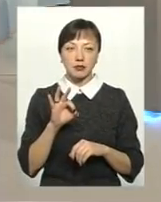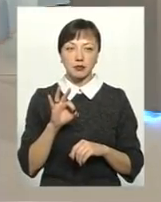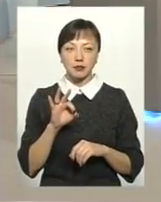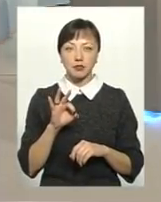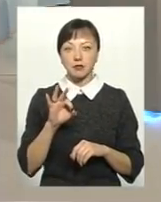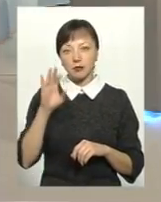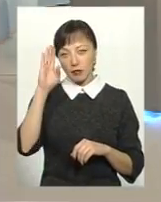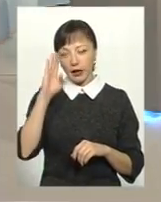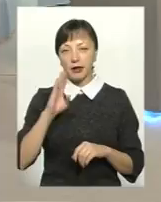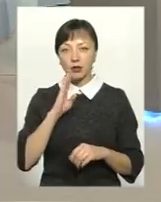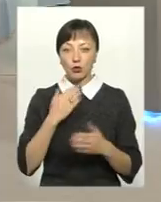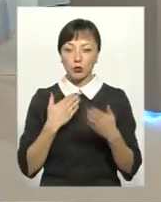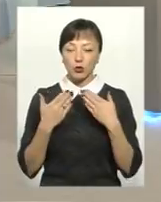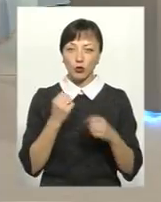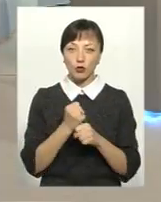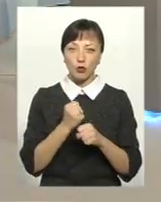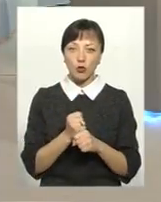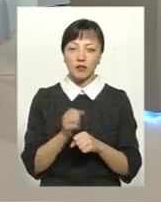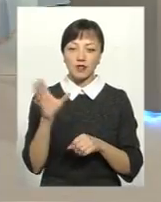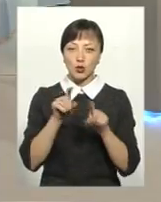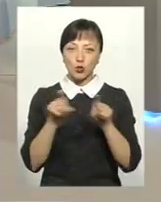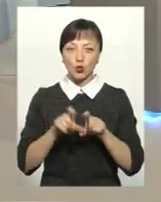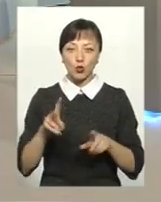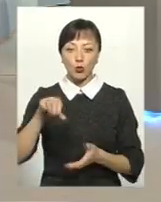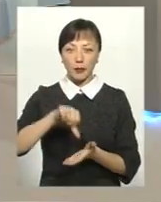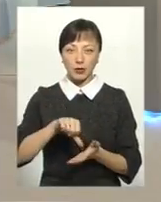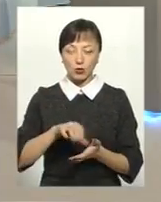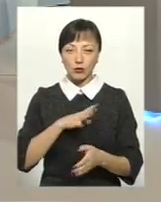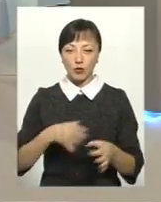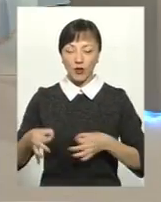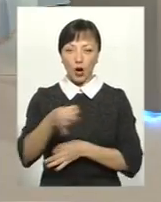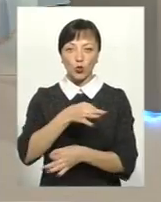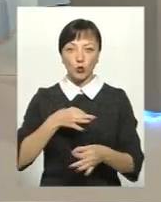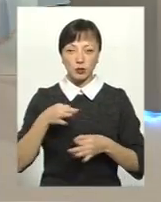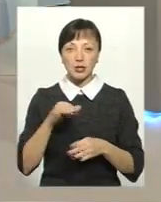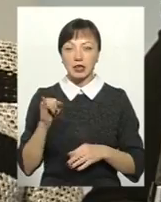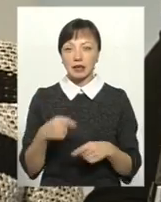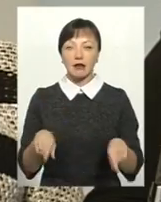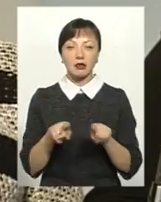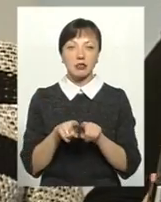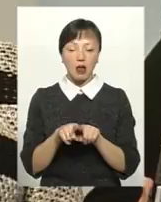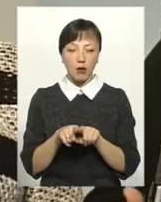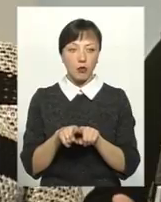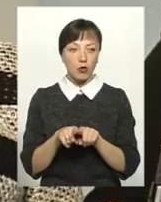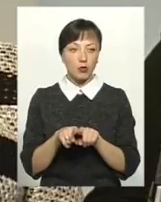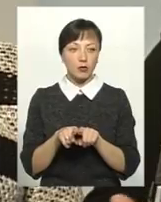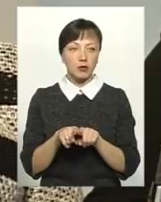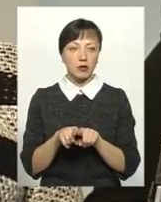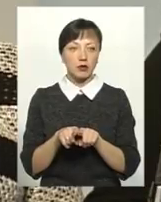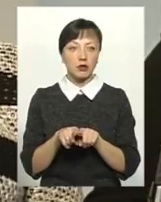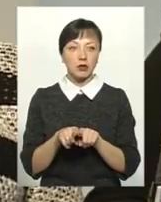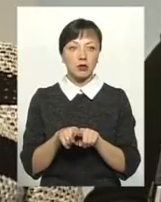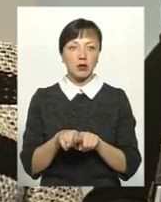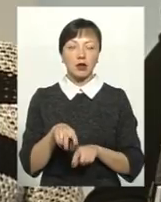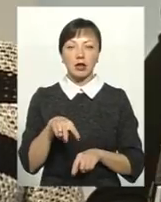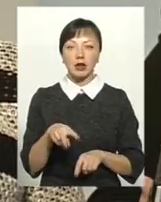гендерного підходу у роботі усіх структур, тих, хто був присутній на круглому столі. І так само, як вже сказала